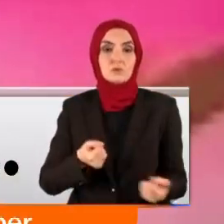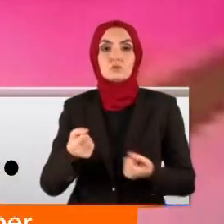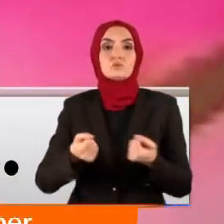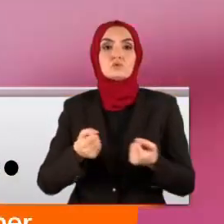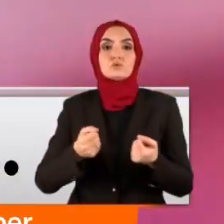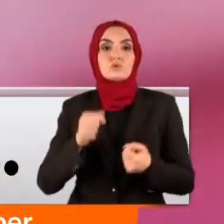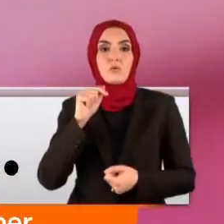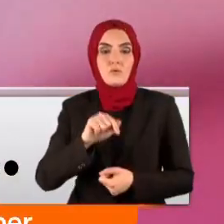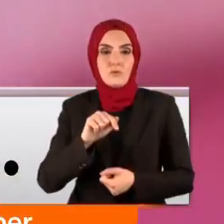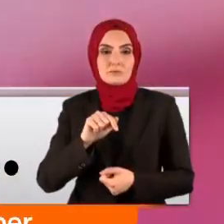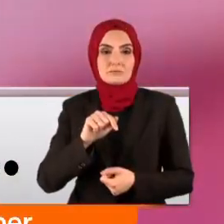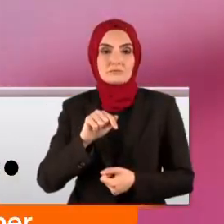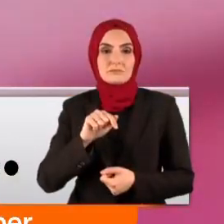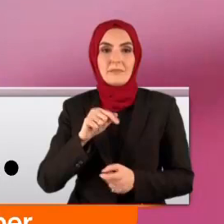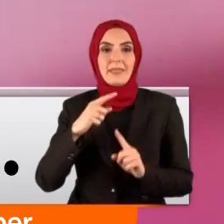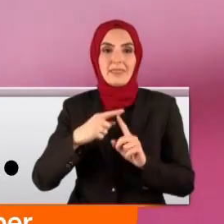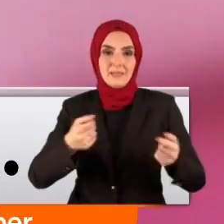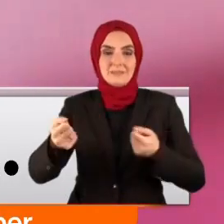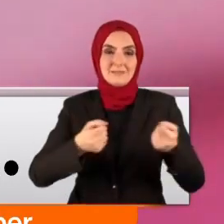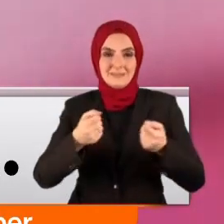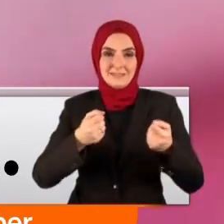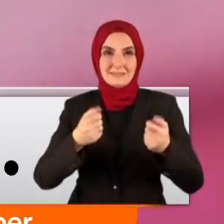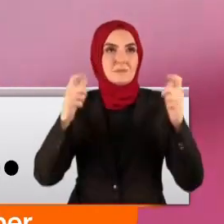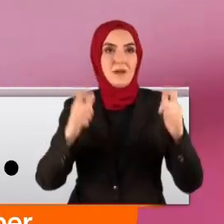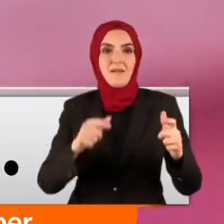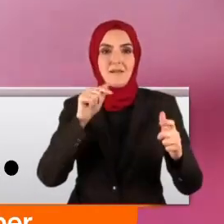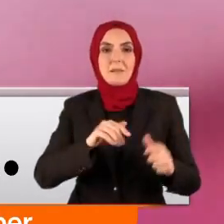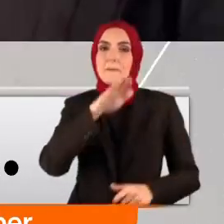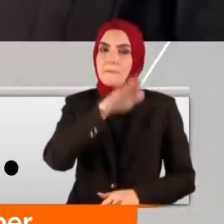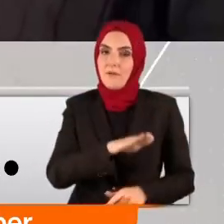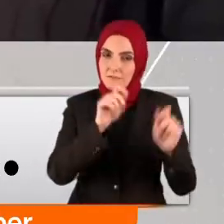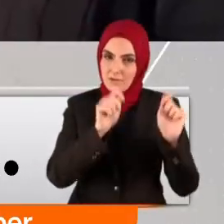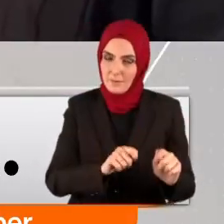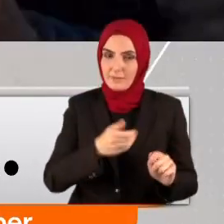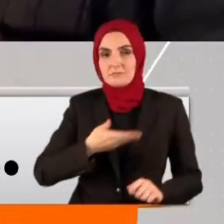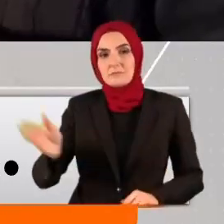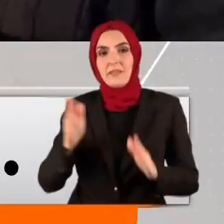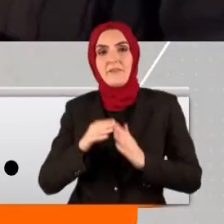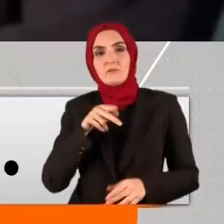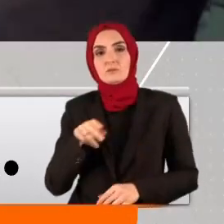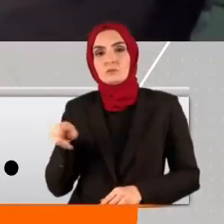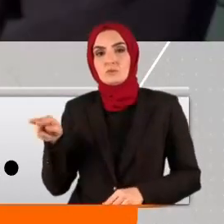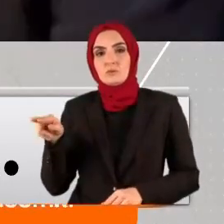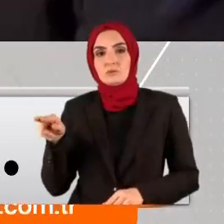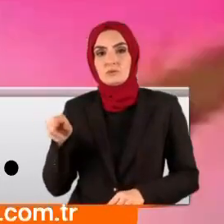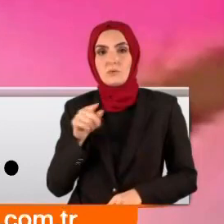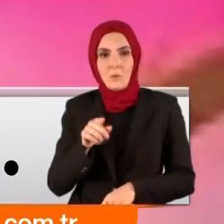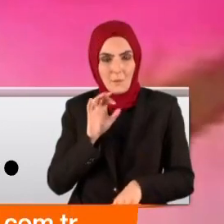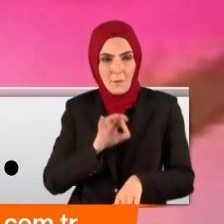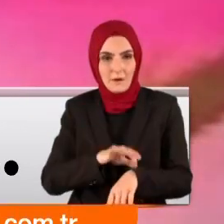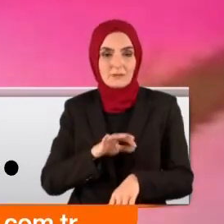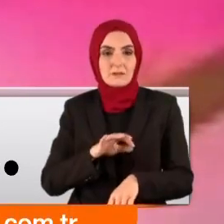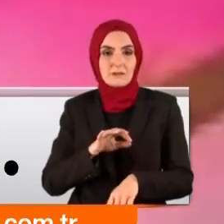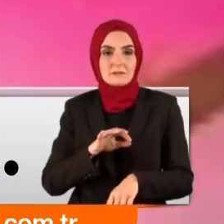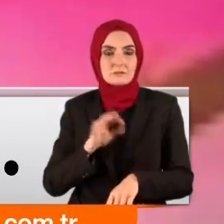Bedestenoğlu mahallesine park etmiş, evine yürüyordu. Araç bir anda kaymaya başladı. İndim, kilitledim, eve gideceğim. Ama o anda yürüdü. Tır